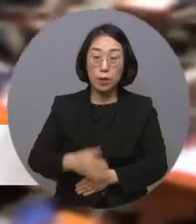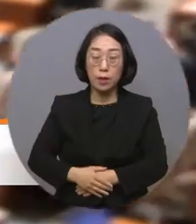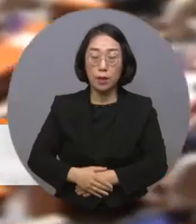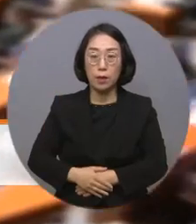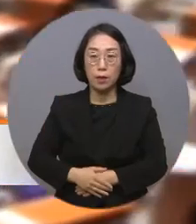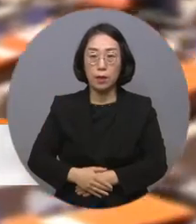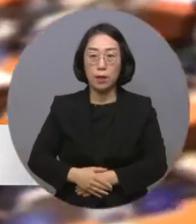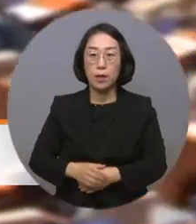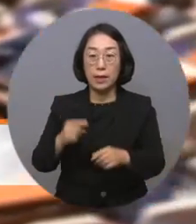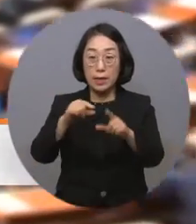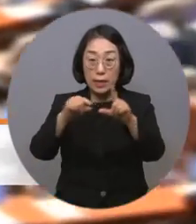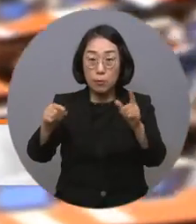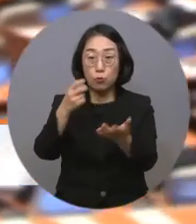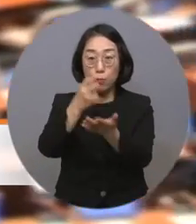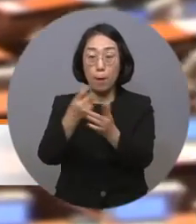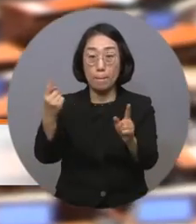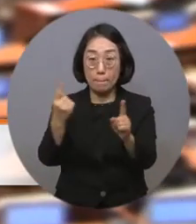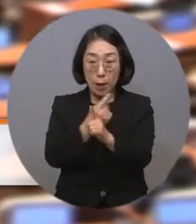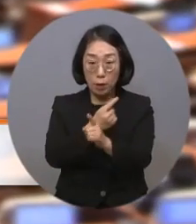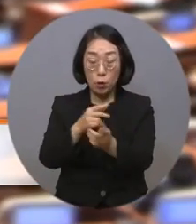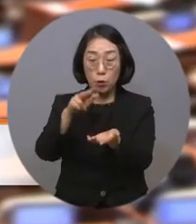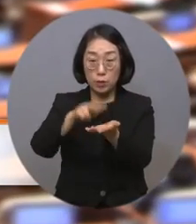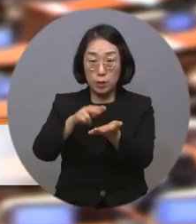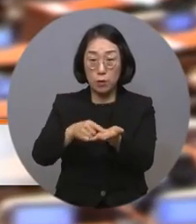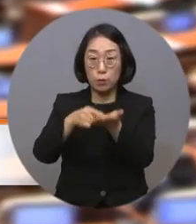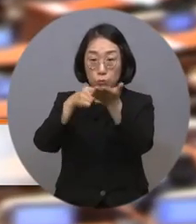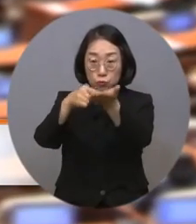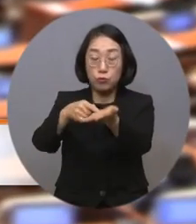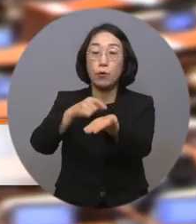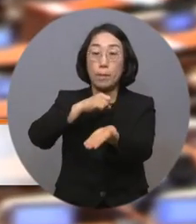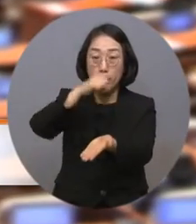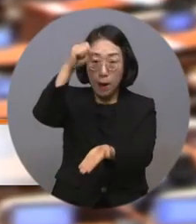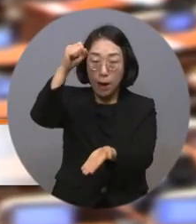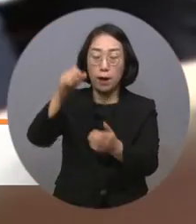일부개정법률안 이 국회 본회의를 통과했습니다